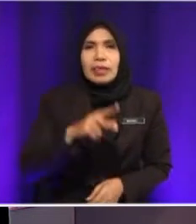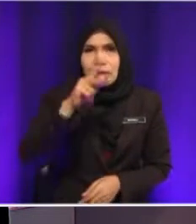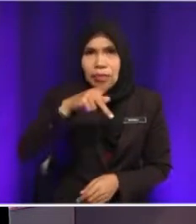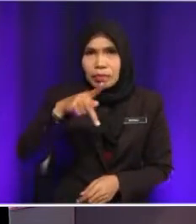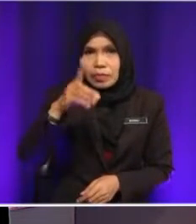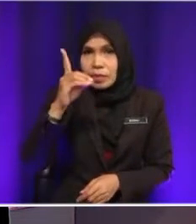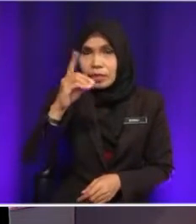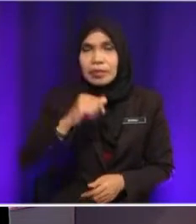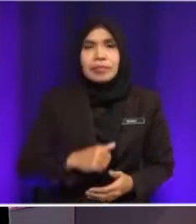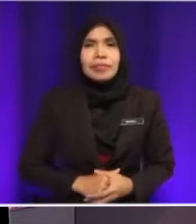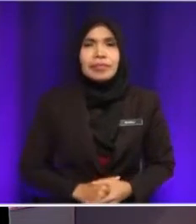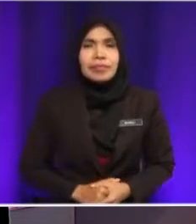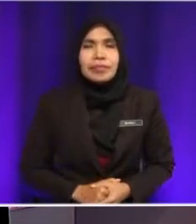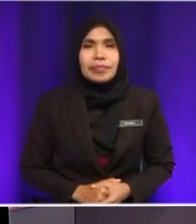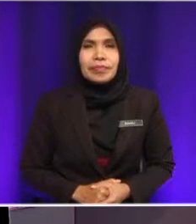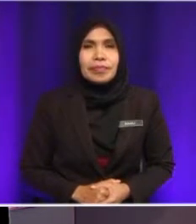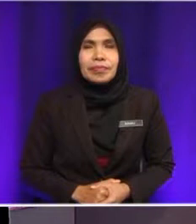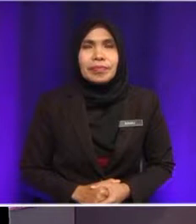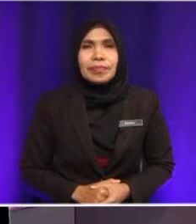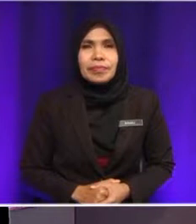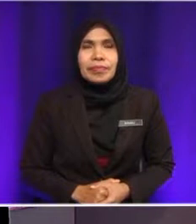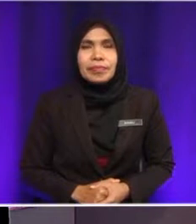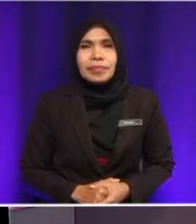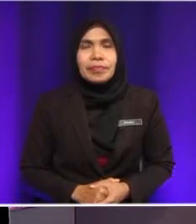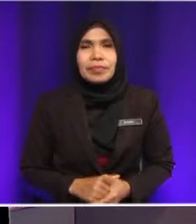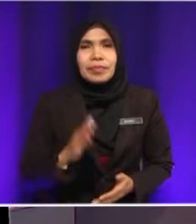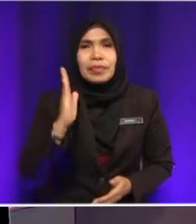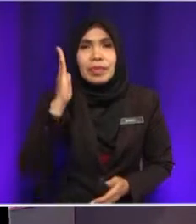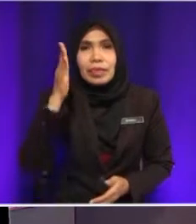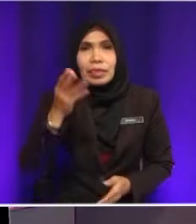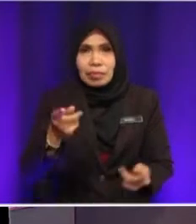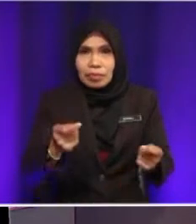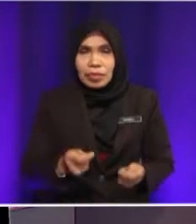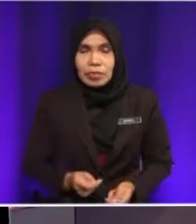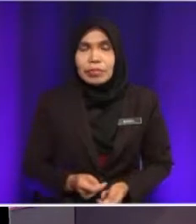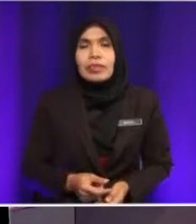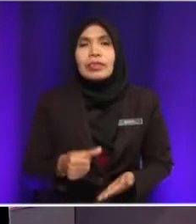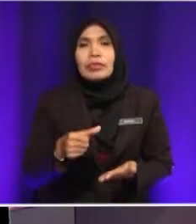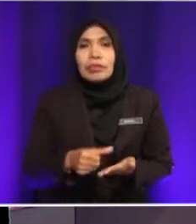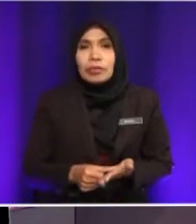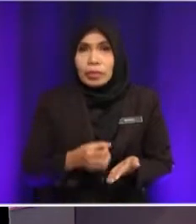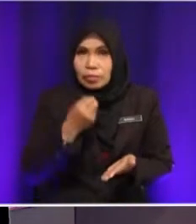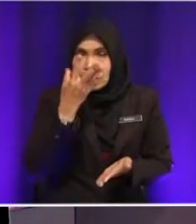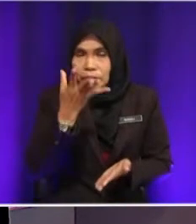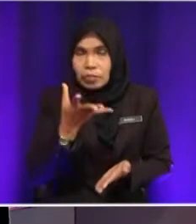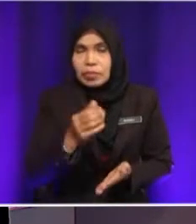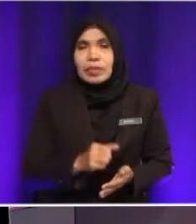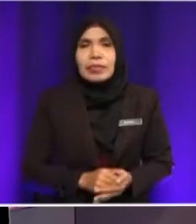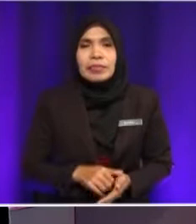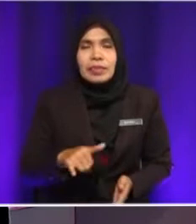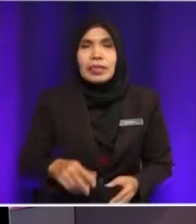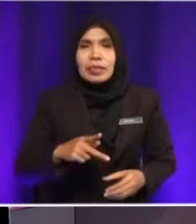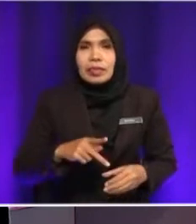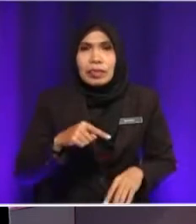dekat daerah kita PGP akan menerima surat maklumat yang akan dikeluarkan oleh Kementerian berkaitan dengan ujian